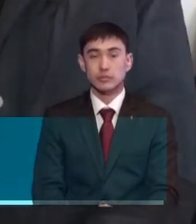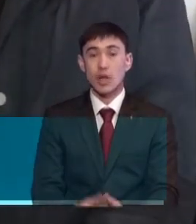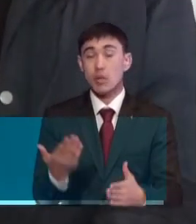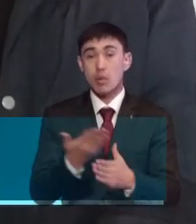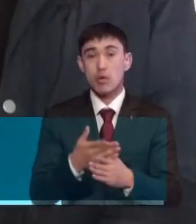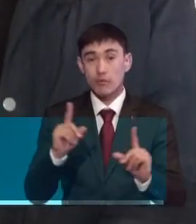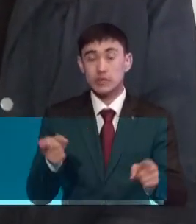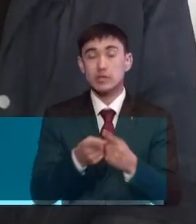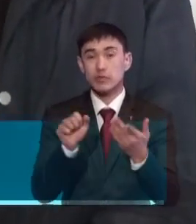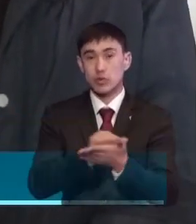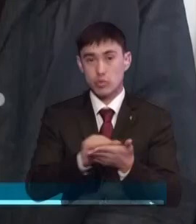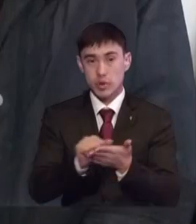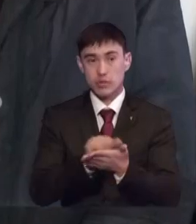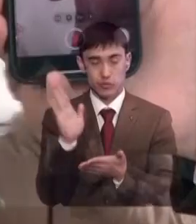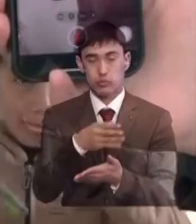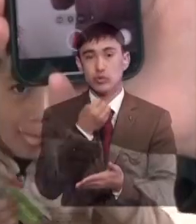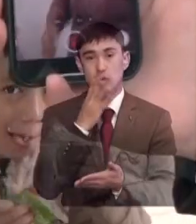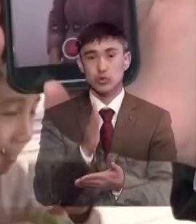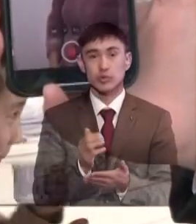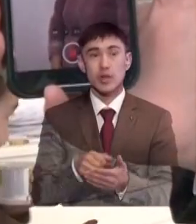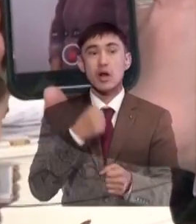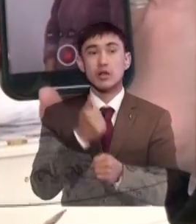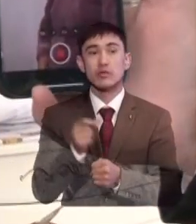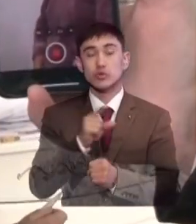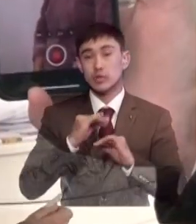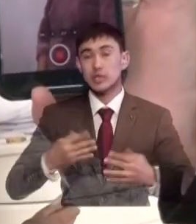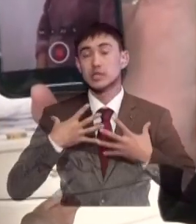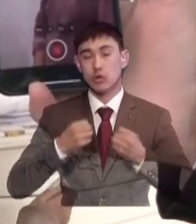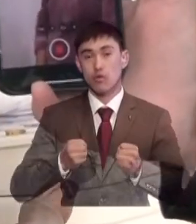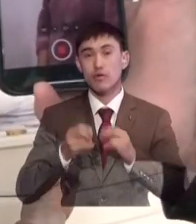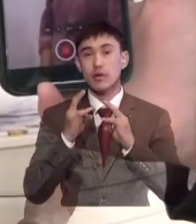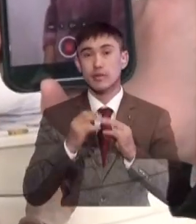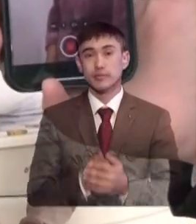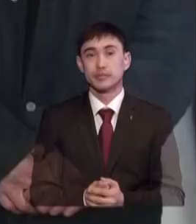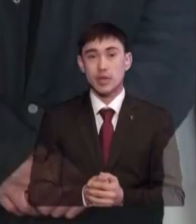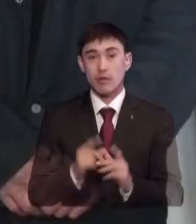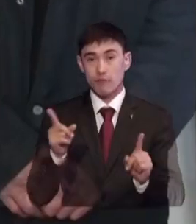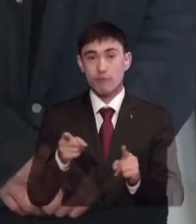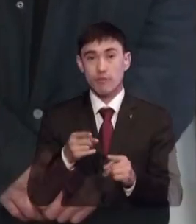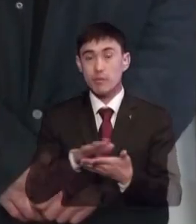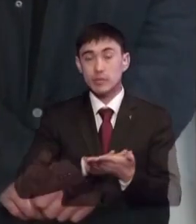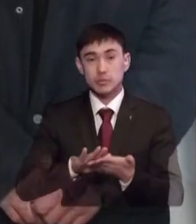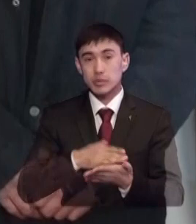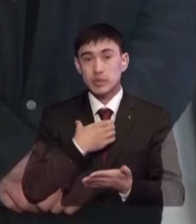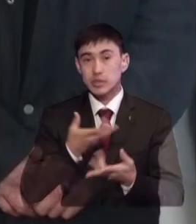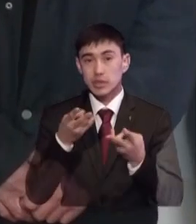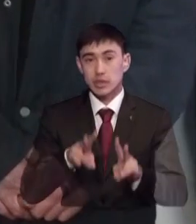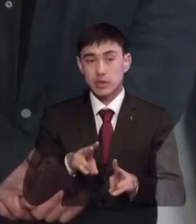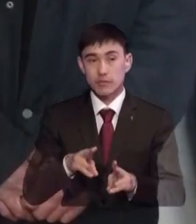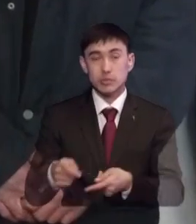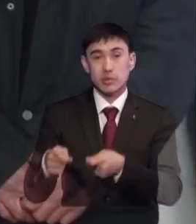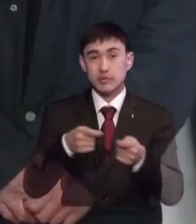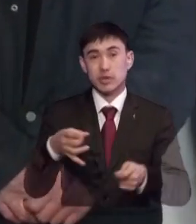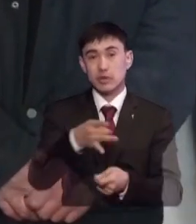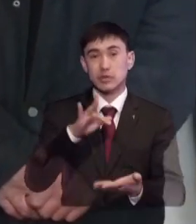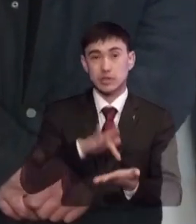Поможем всем восстановить документы. Все будет хорошо. Главное, что дети здоровы и невредимы. В остальном вам не о чем беспокоиться. Вас перевезли в